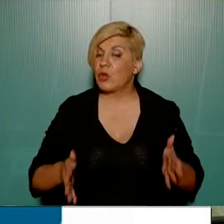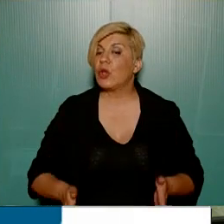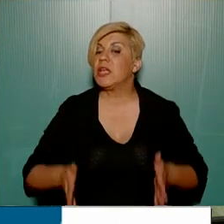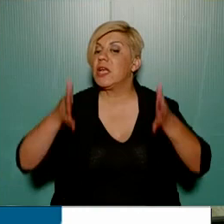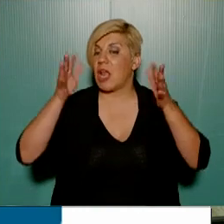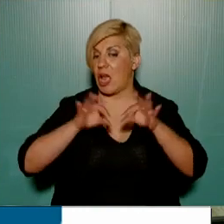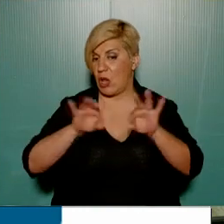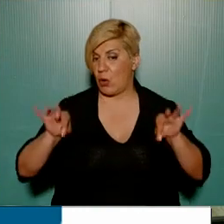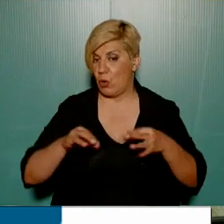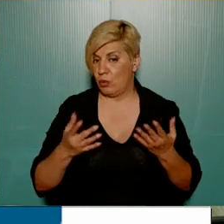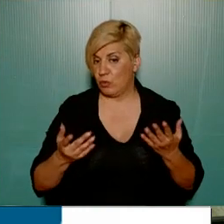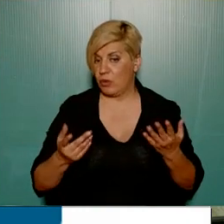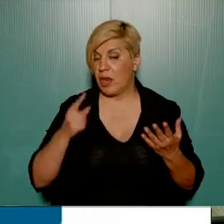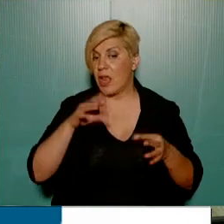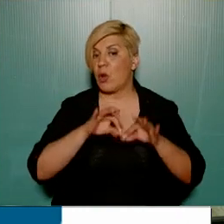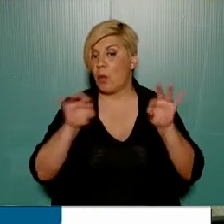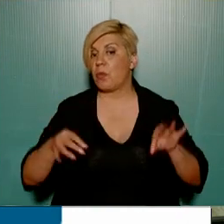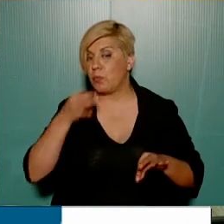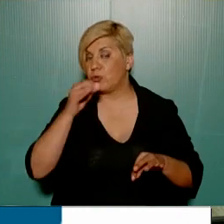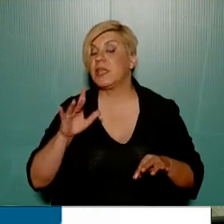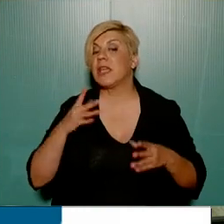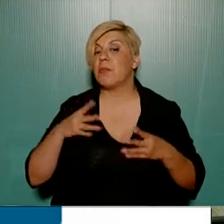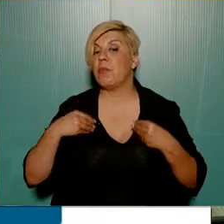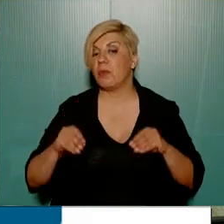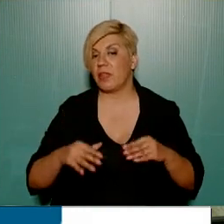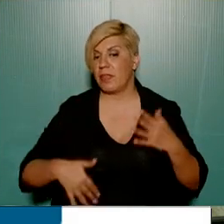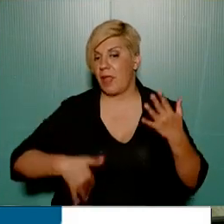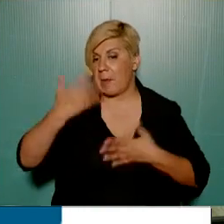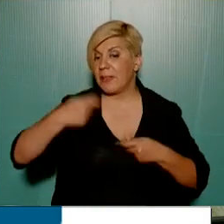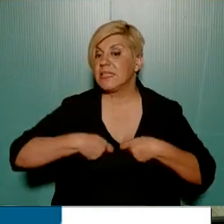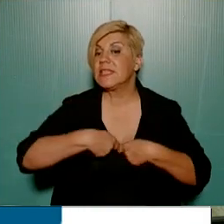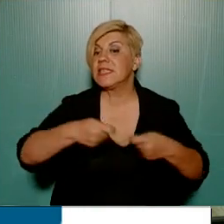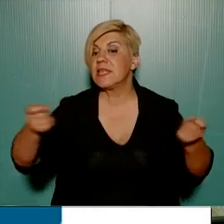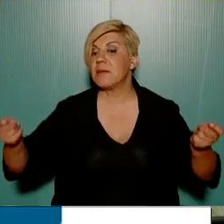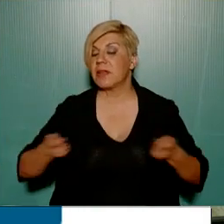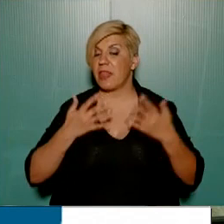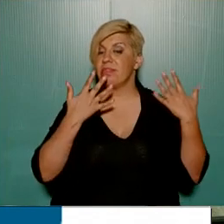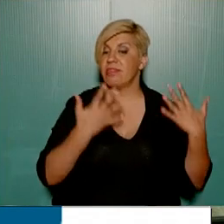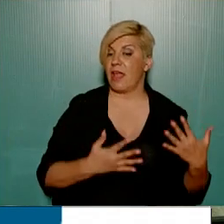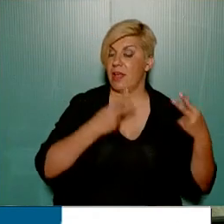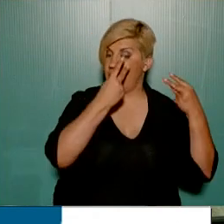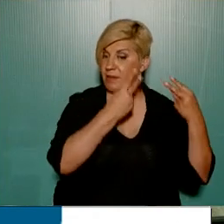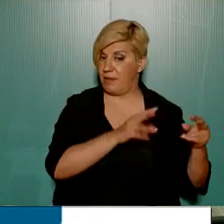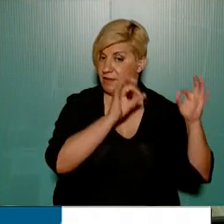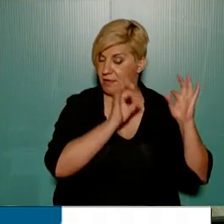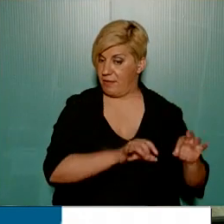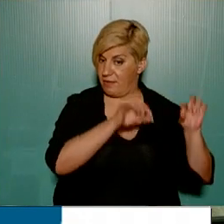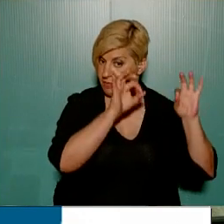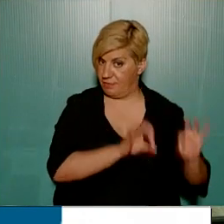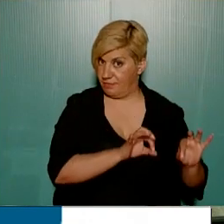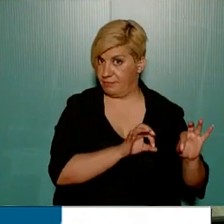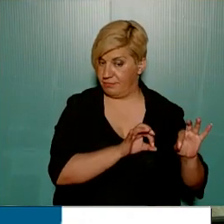το οποίο βρίσκεται σε ένα οικόπεδο, όπως είπε και ο κύριος Στρεμόπουλος, 15 στρεμάτων, 10 στρέμματα περίπου είναι σήμερα αυτό